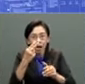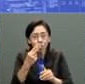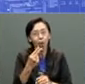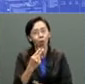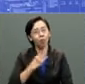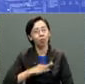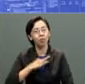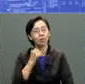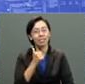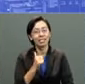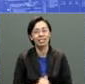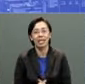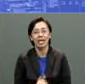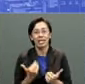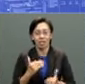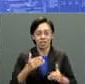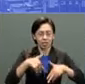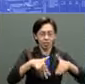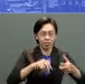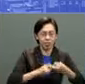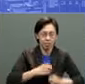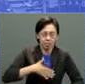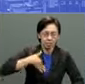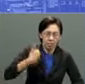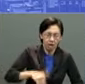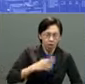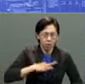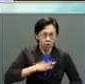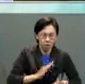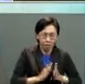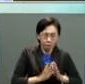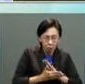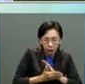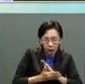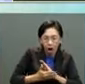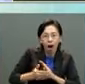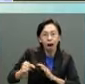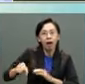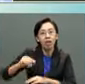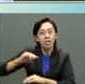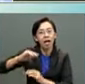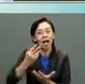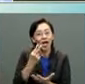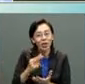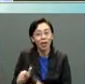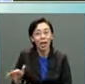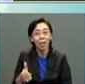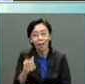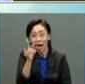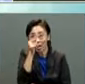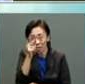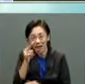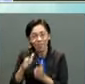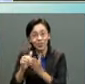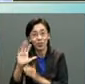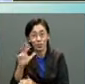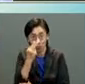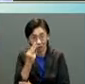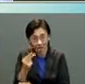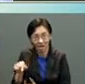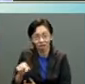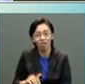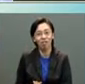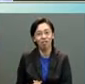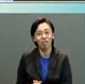เป็นของขวัญในช่วงของความลำบากในช่วงของการปรับตัวแบบนี้อย่างโลมาสีชมพูเนี่ยนะคะที่ทุกๆท่านเห็นอยู่ที่หน้าจอเนี่